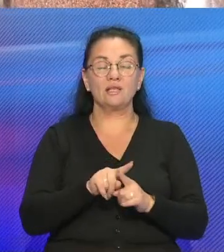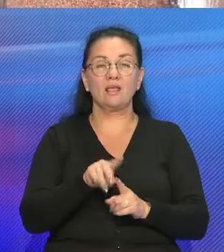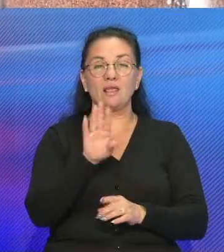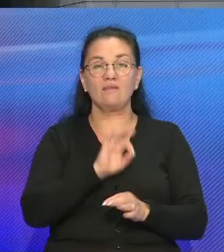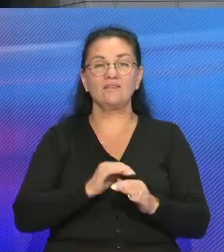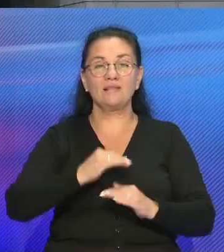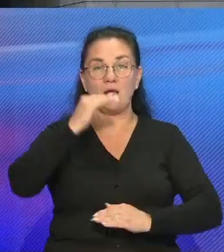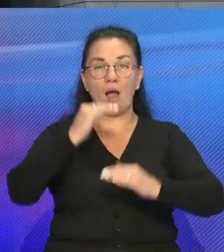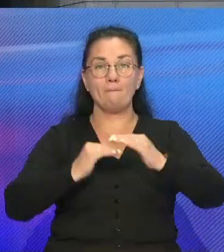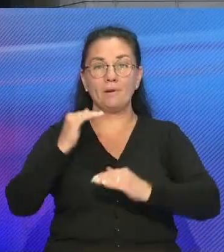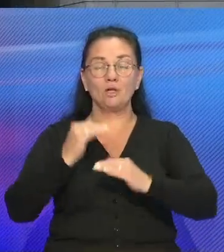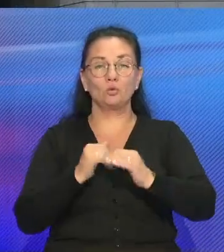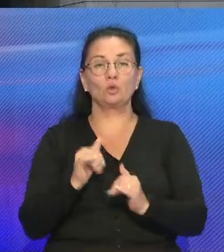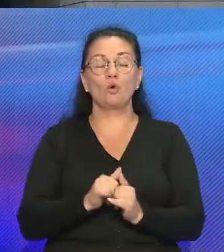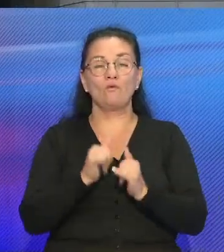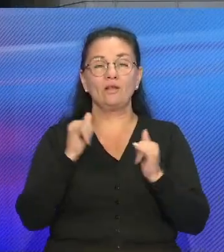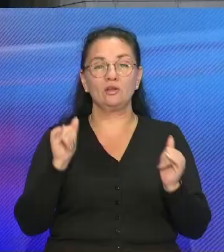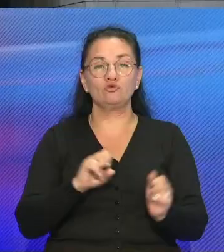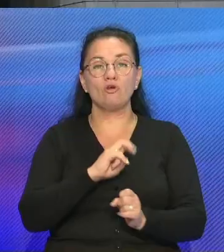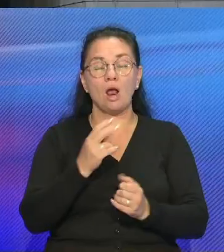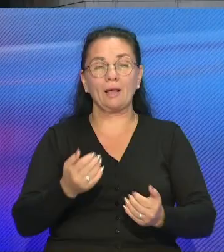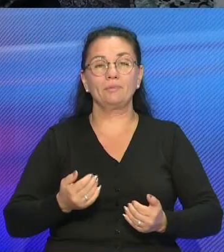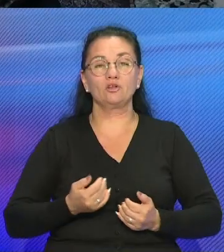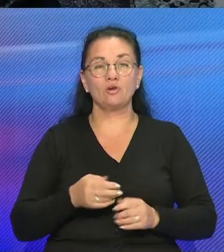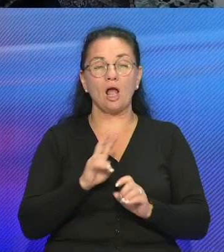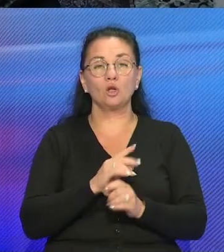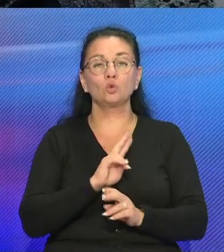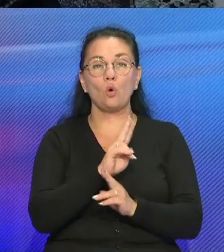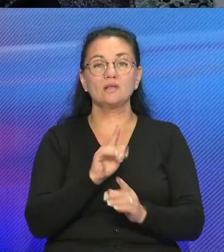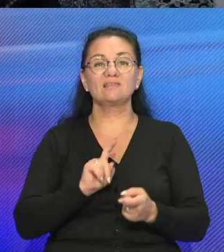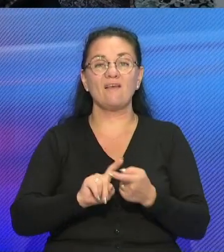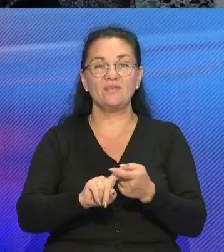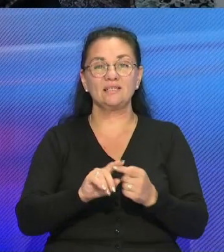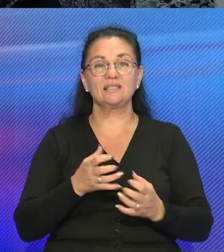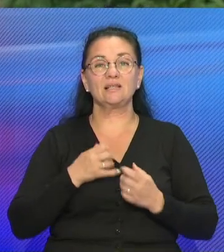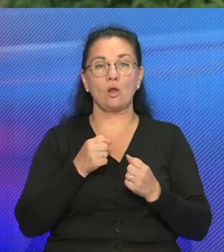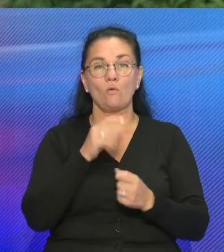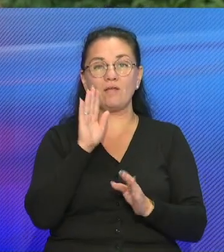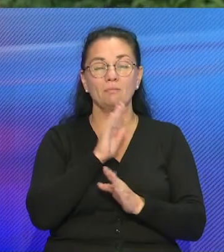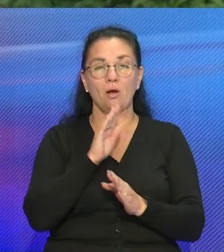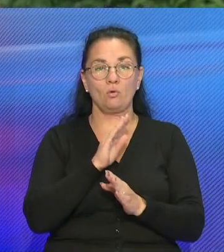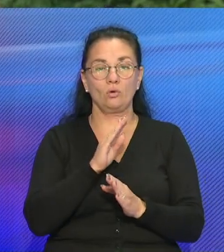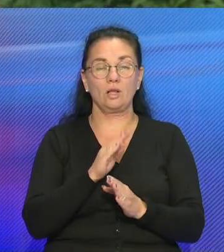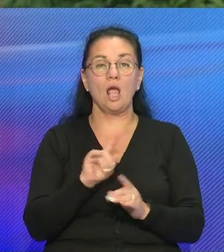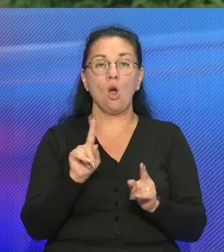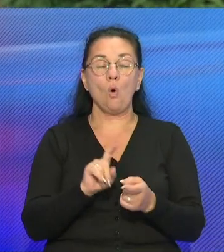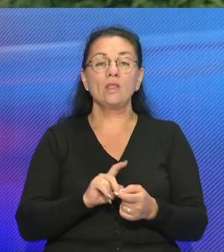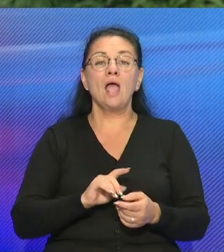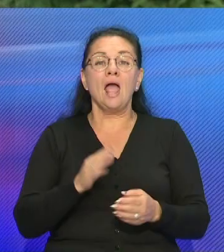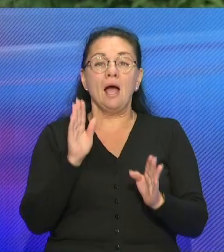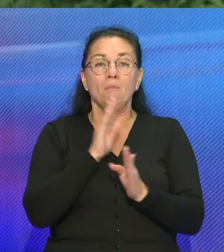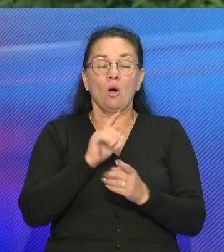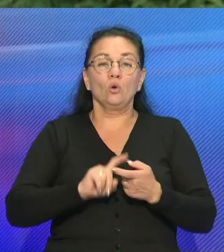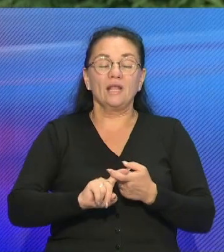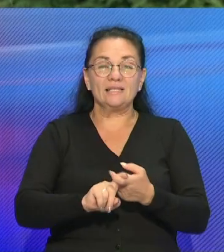ваганняў павялічваюцца, як перажыць іх метэазалежным людзям, рэкамендацыі ад медыкаў. От метеозависимости страдают